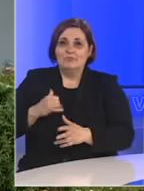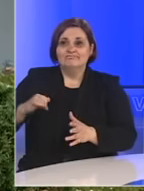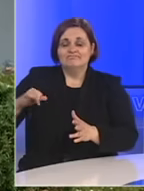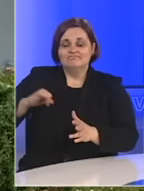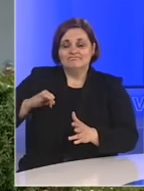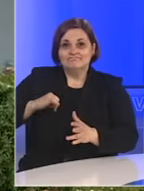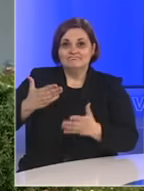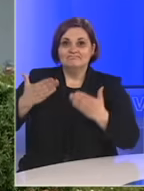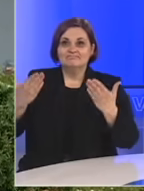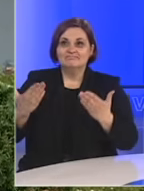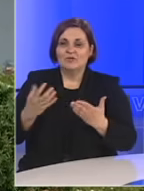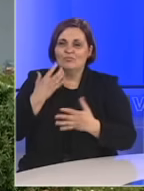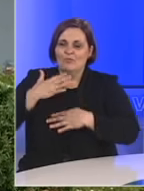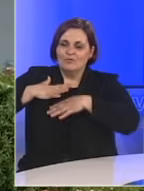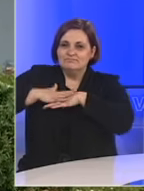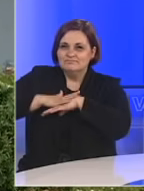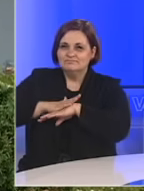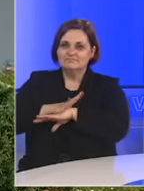zanimljivu, toplu emociju